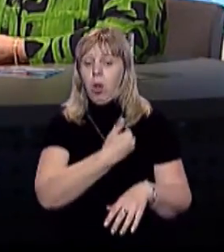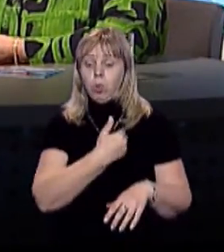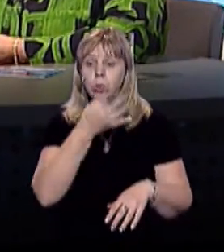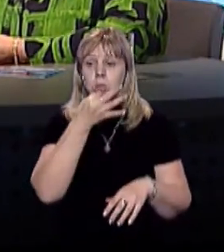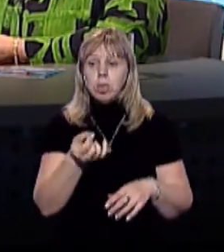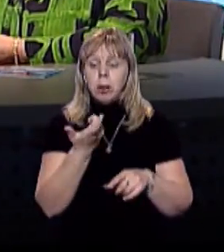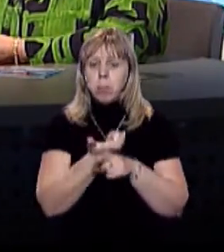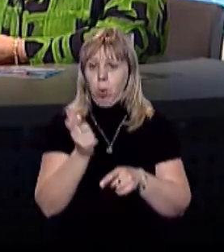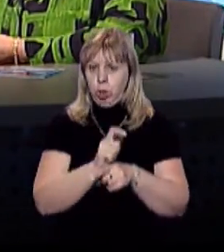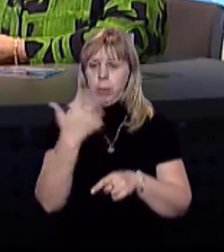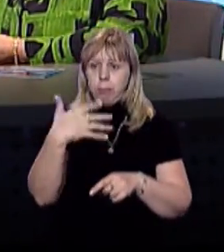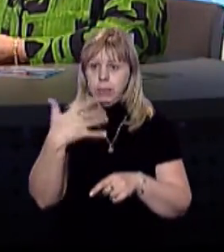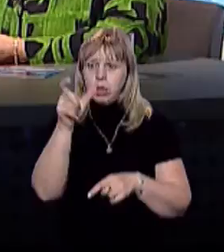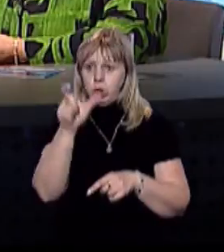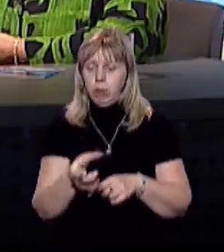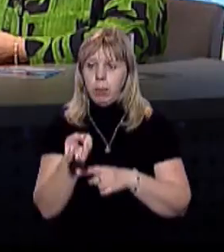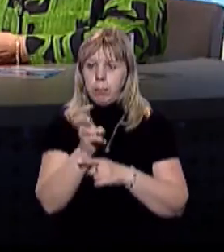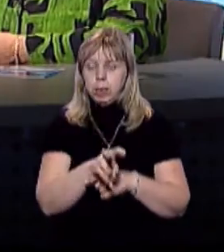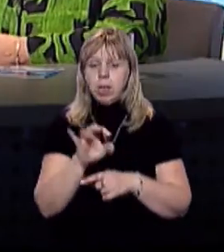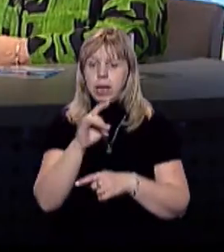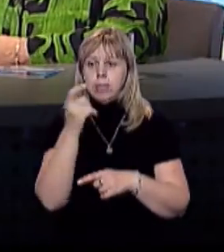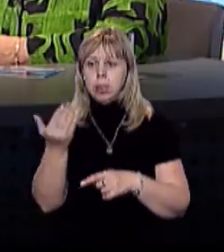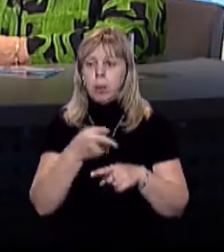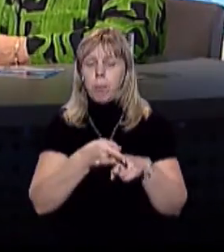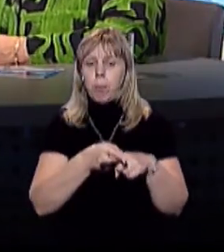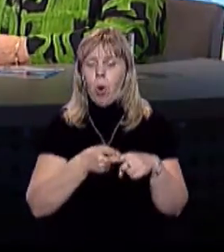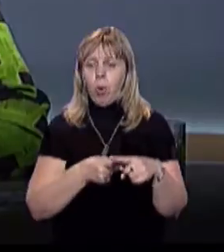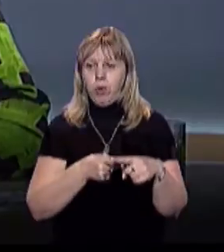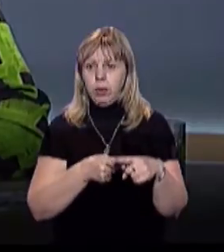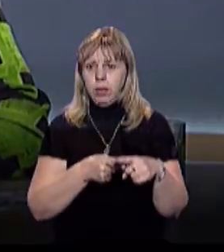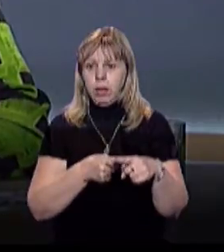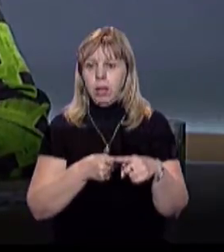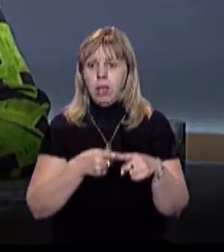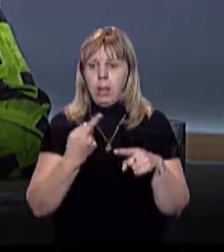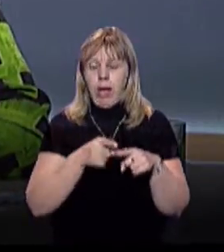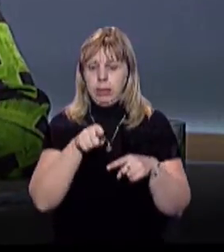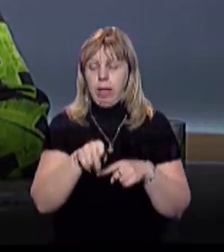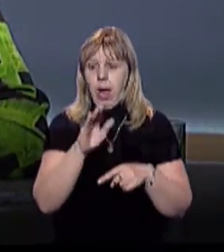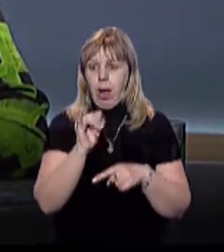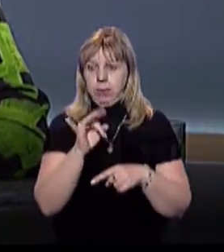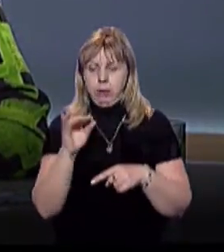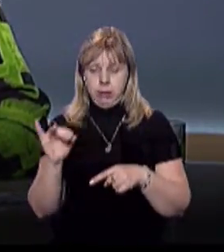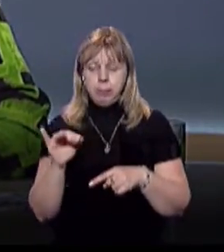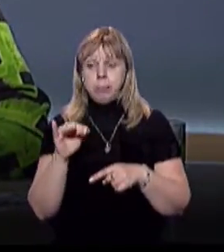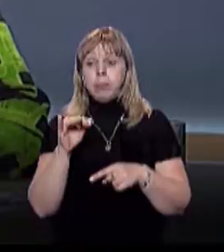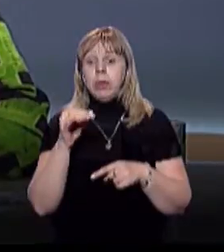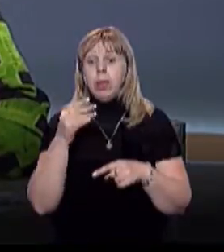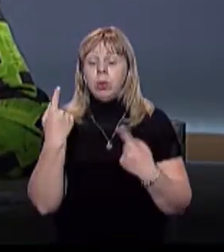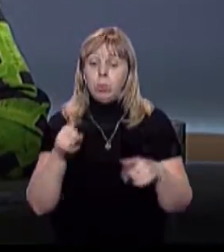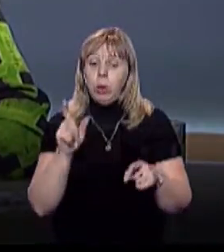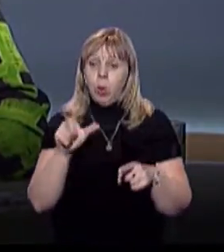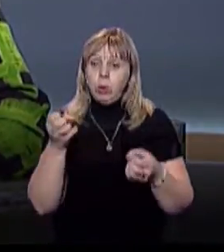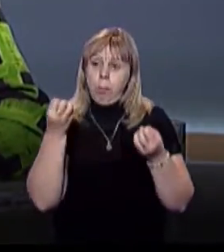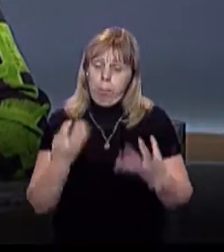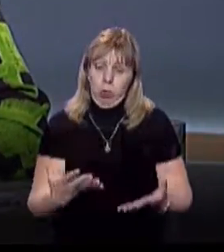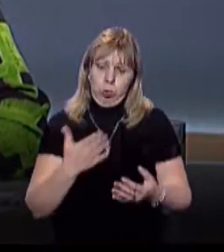більше 50 чоловік прийшли, і з них майже половина в рамках цієї акції. Інші люди прийшли